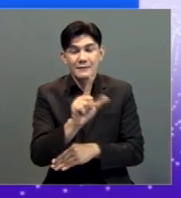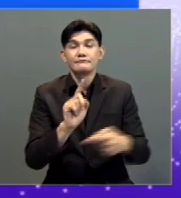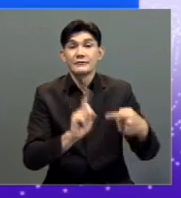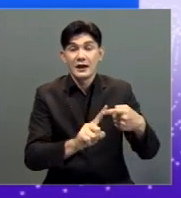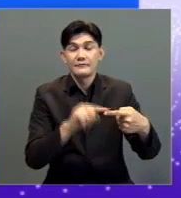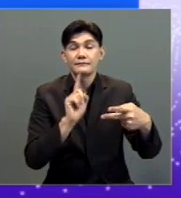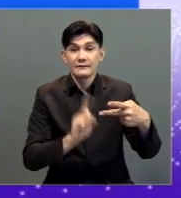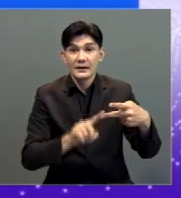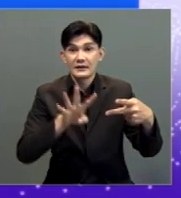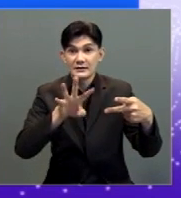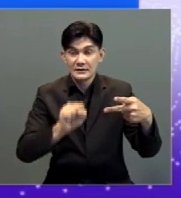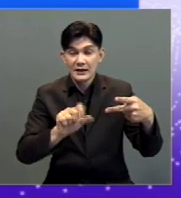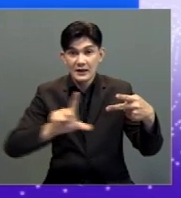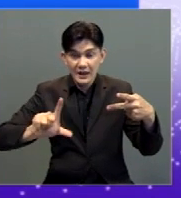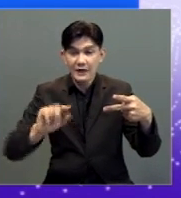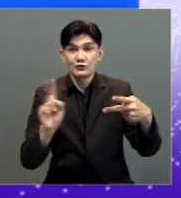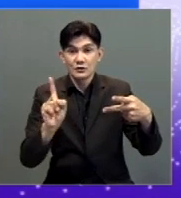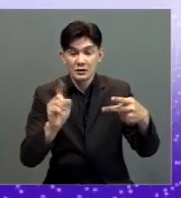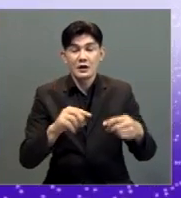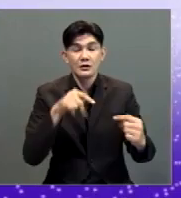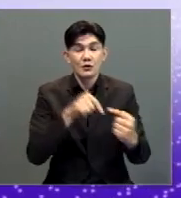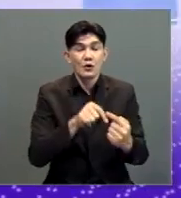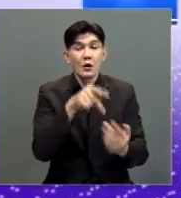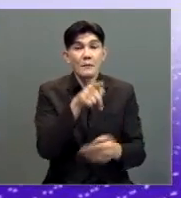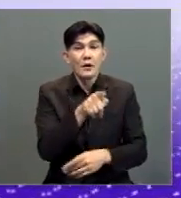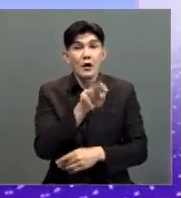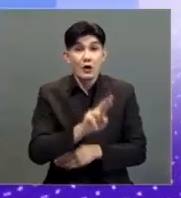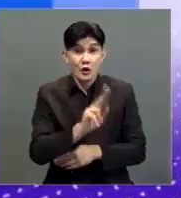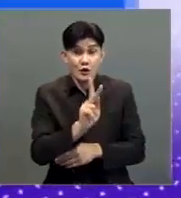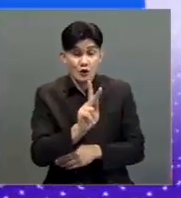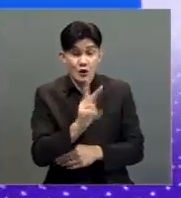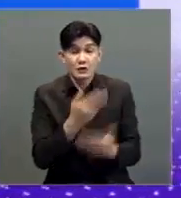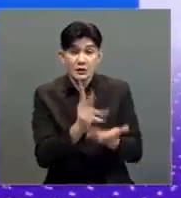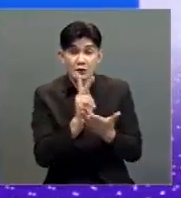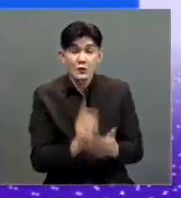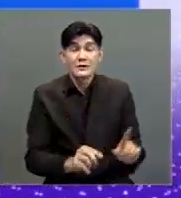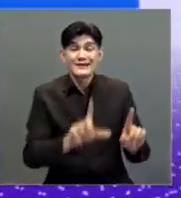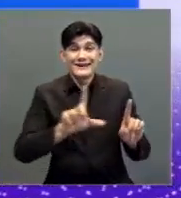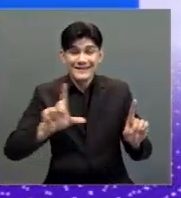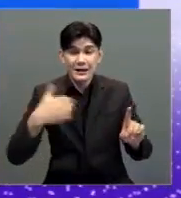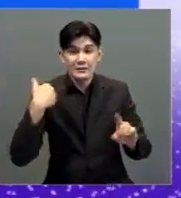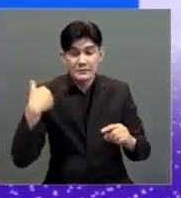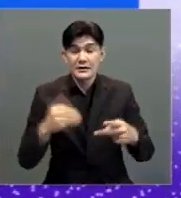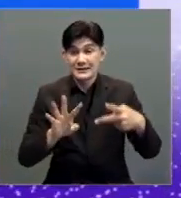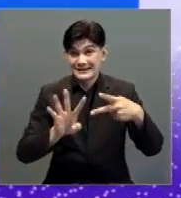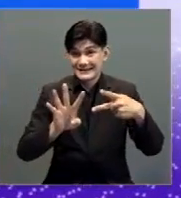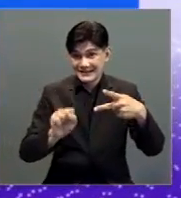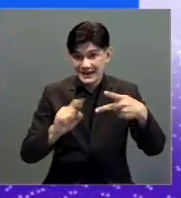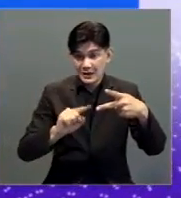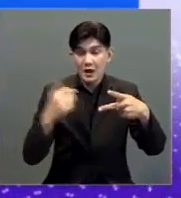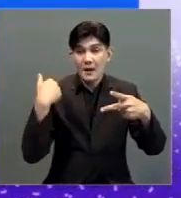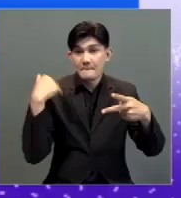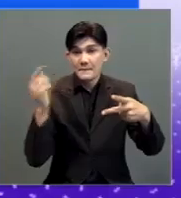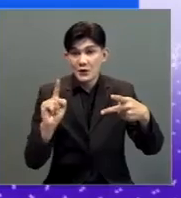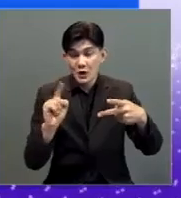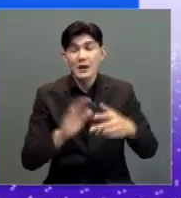คะอีก400,000ล้านบาทที่อยู่ในพ.ร.ก.กู้เงิน1ล้านล้านบาทนี้ใน400,000ล้านบาทนี้อันนี้จะลงไปชุมชนนะคะ